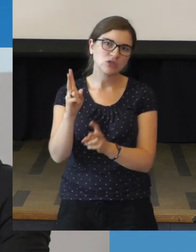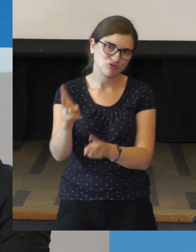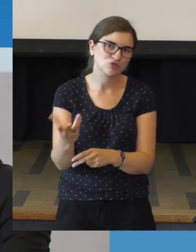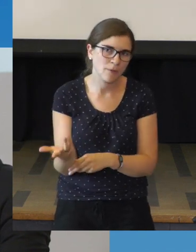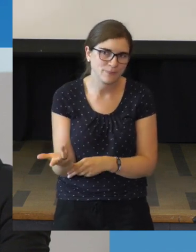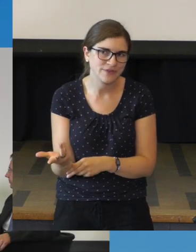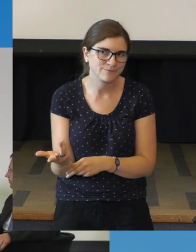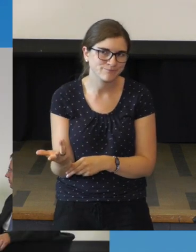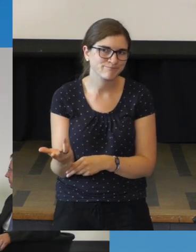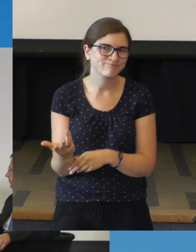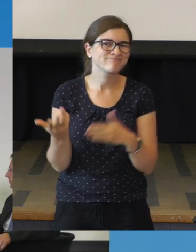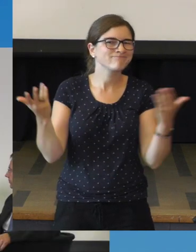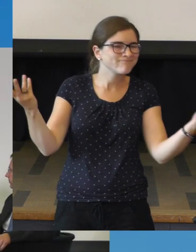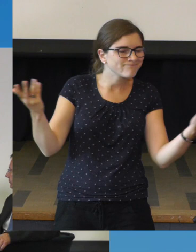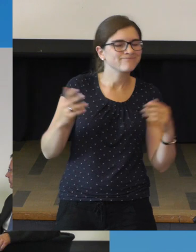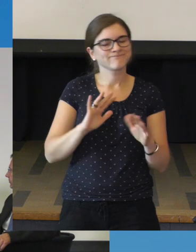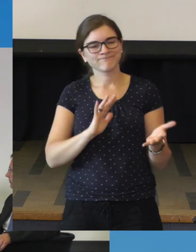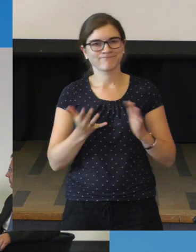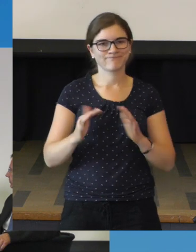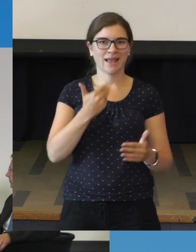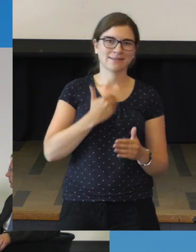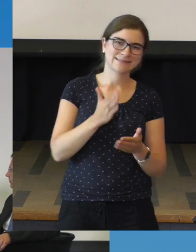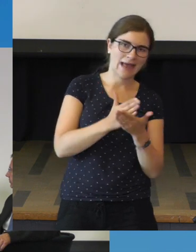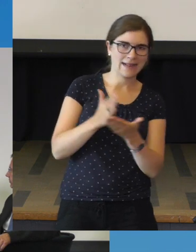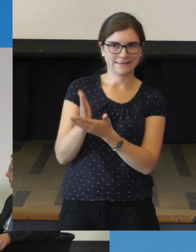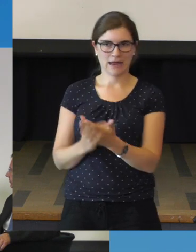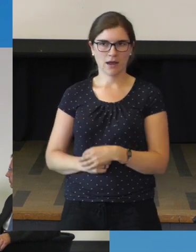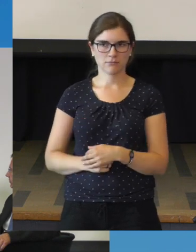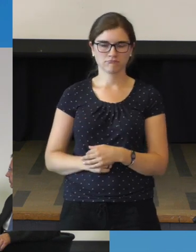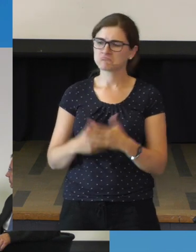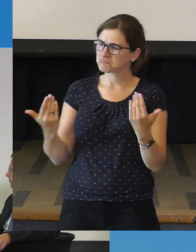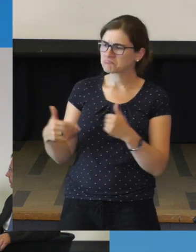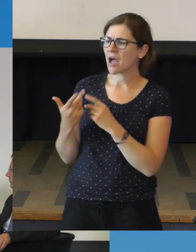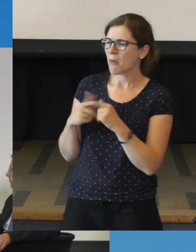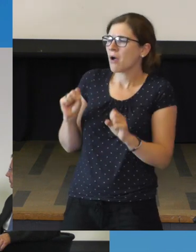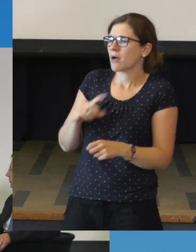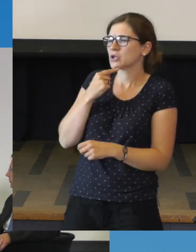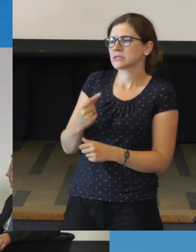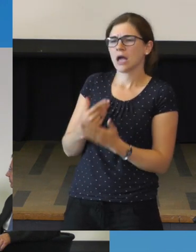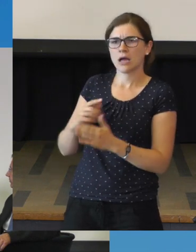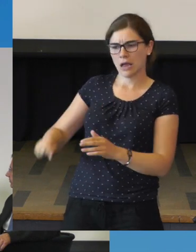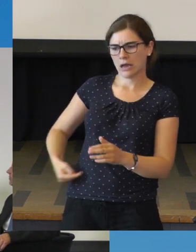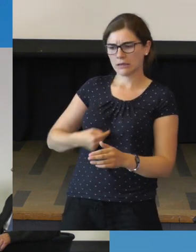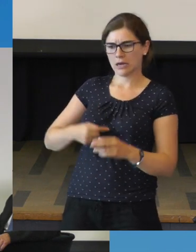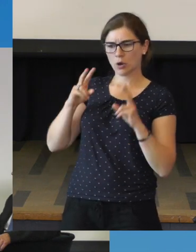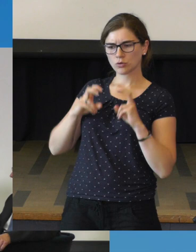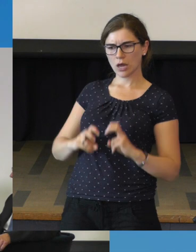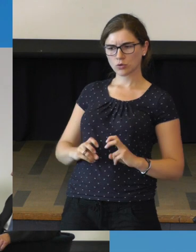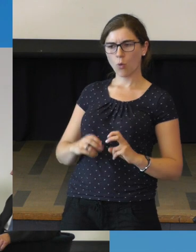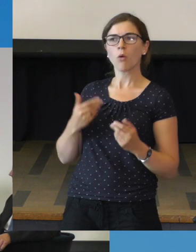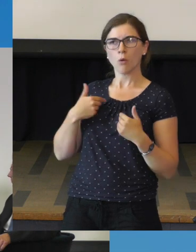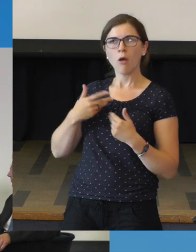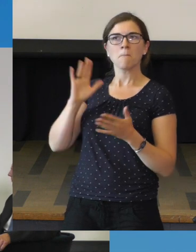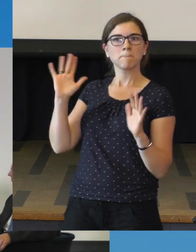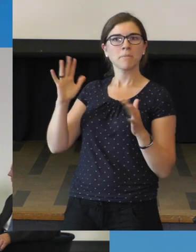korrekt. Aber auf der anderen Seite kann man ja auch sagen, durch die Katheteruntersuchungen sind viele Operationen weggefallen, wo man vorher